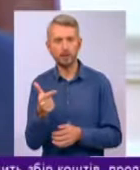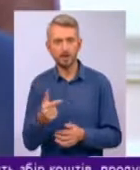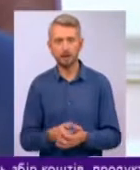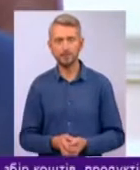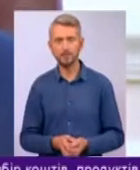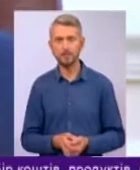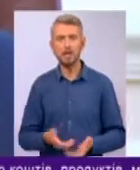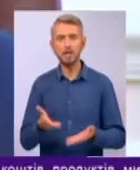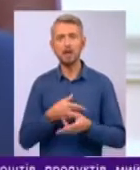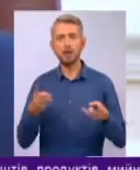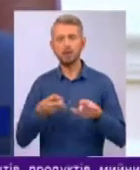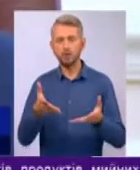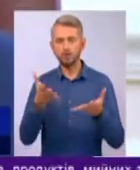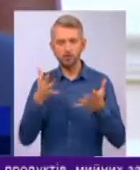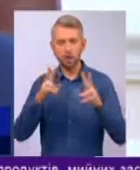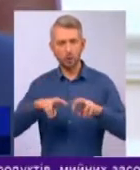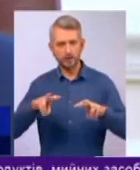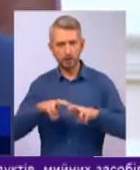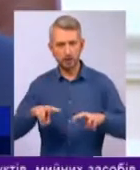потрібно чітке розслідування